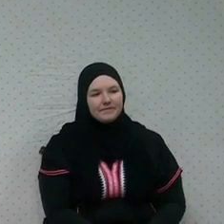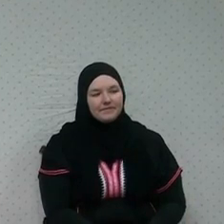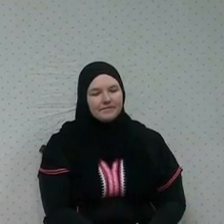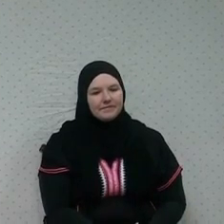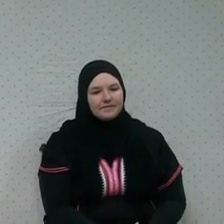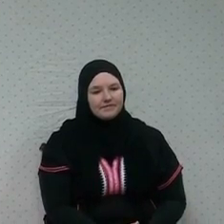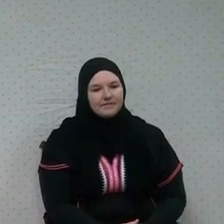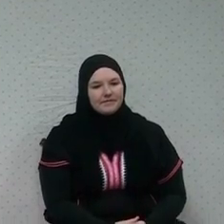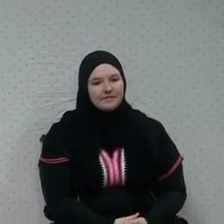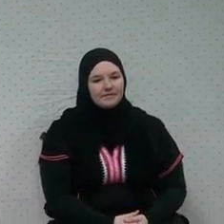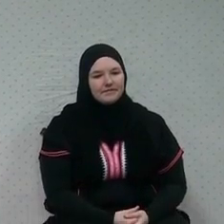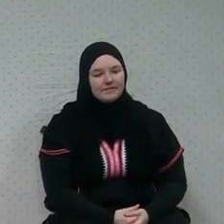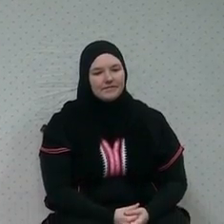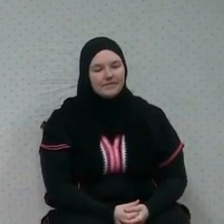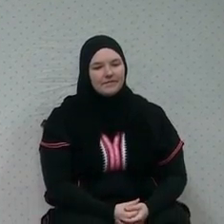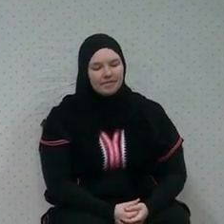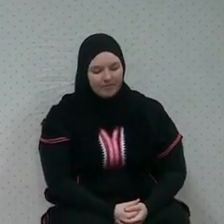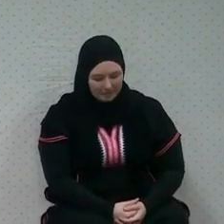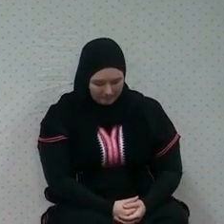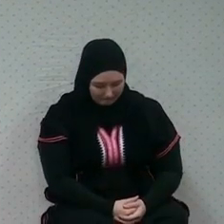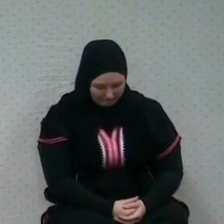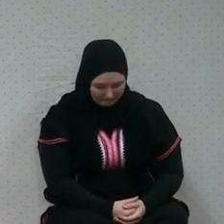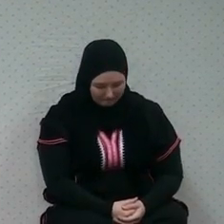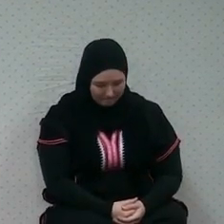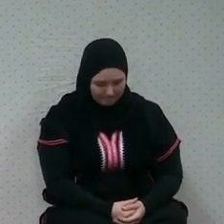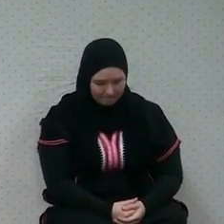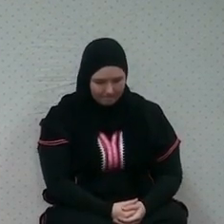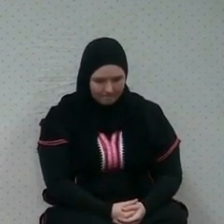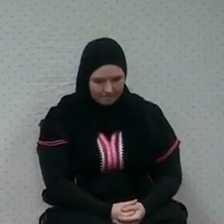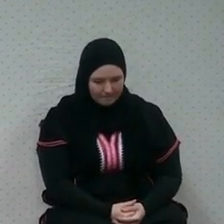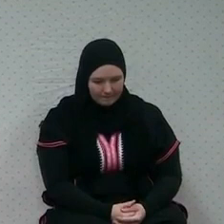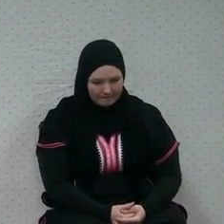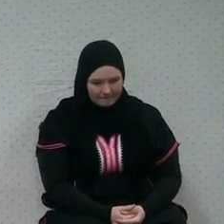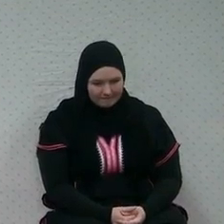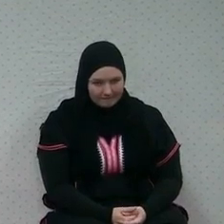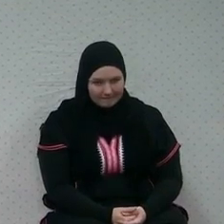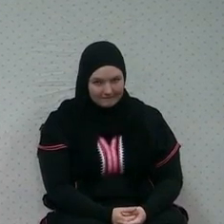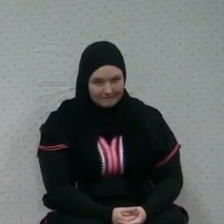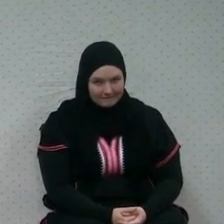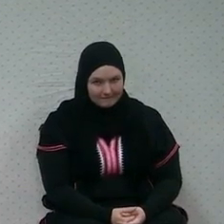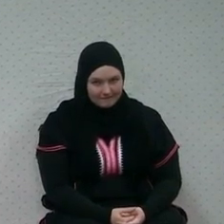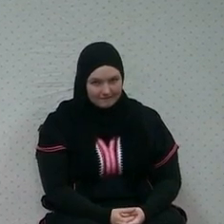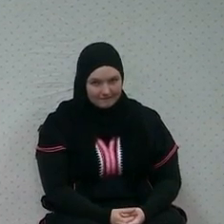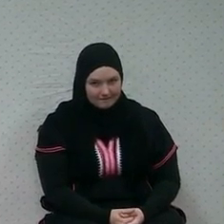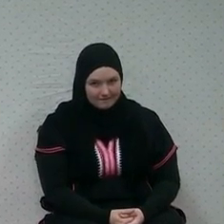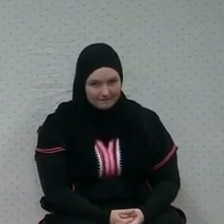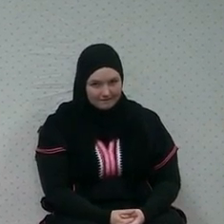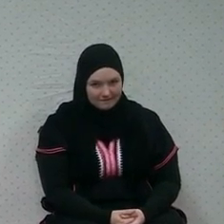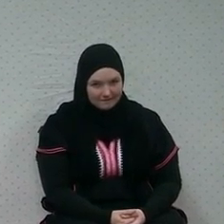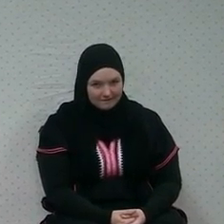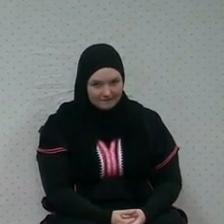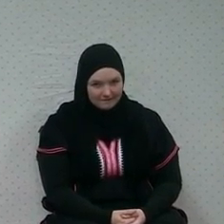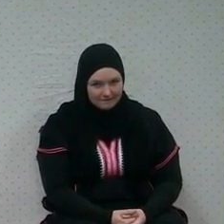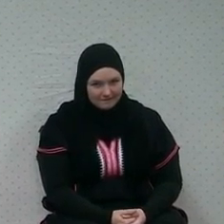ونشهد أن لا إله إلا الله وحده لا شريك له وأشهد أن سيدنا مولانا محمدًا عبده ورسوله وصفوته